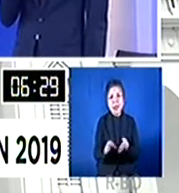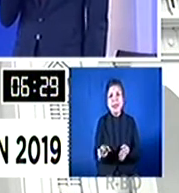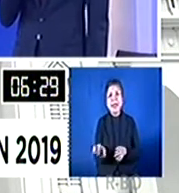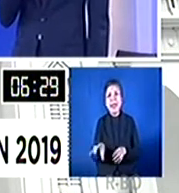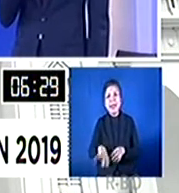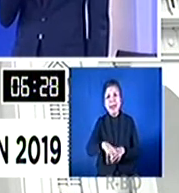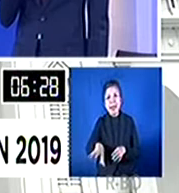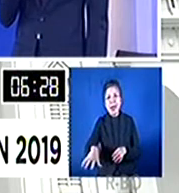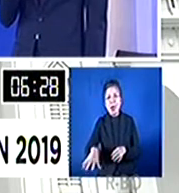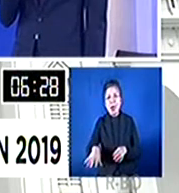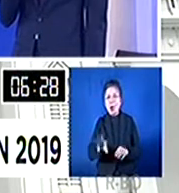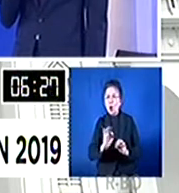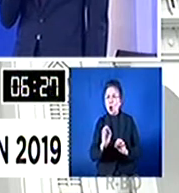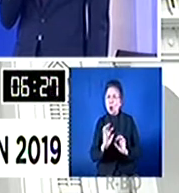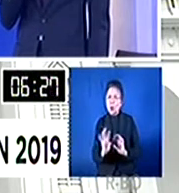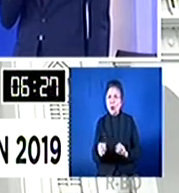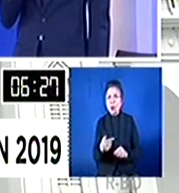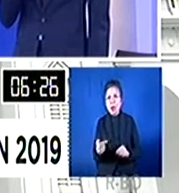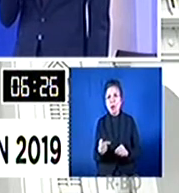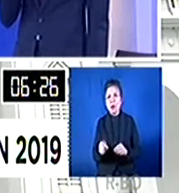menghadirkan pendidikan yang berkualitas.